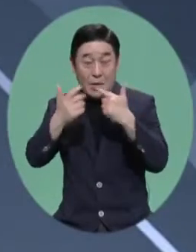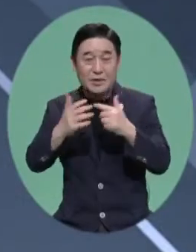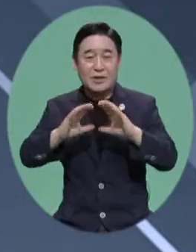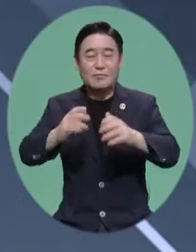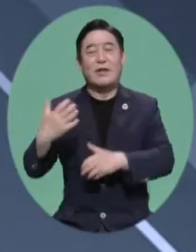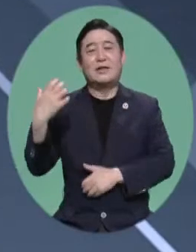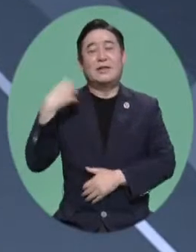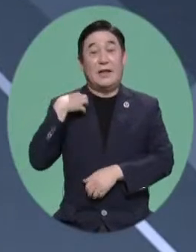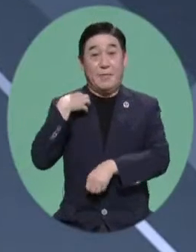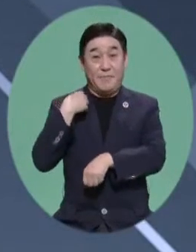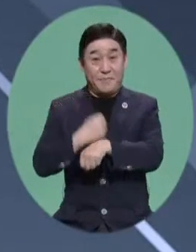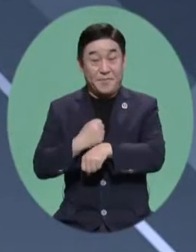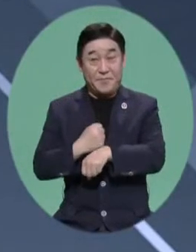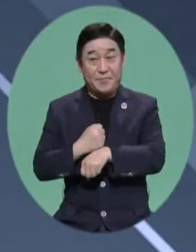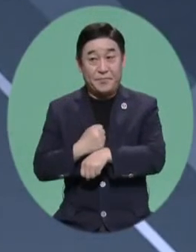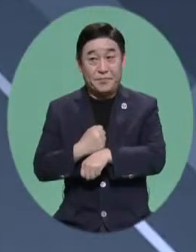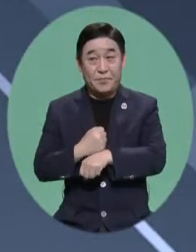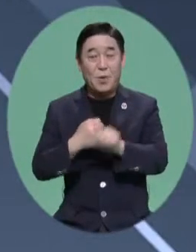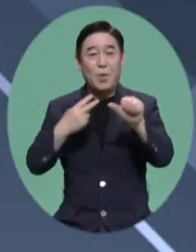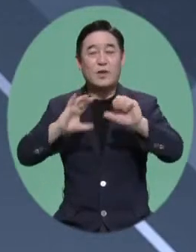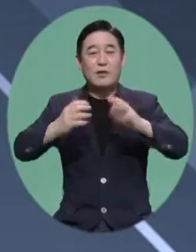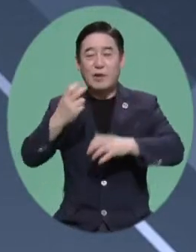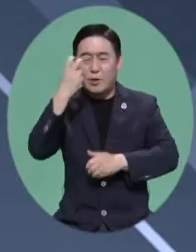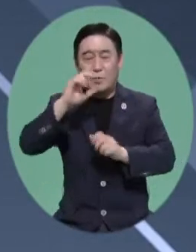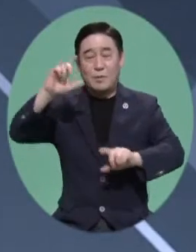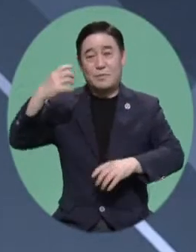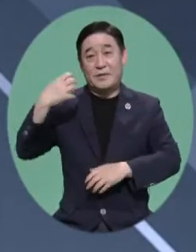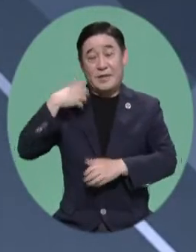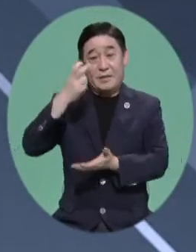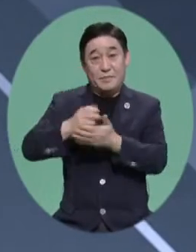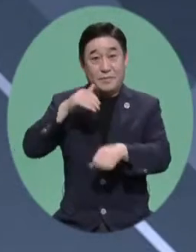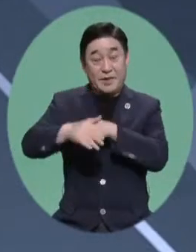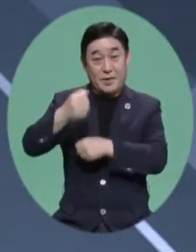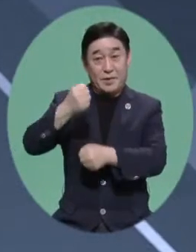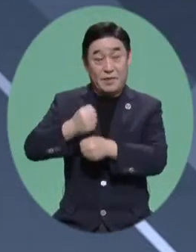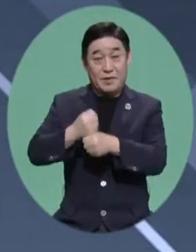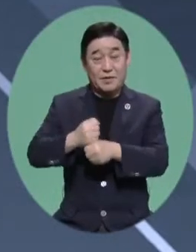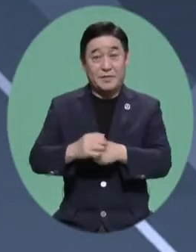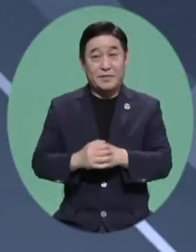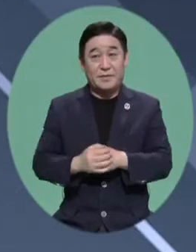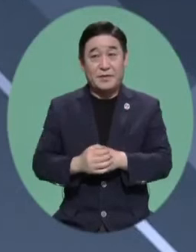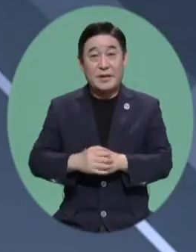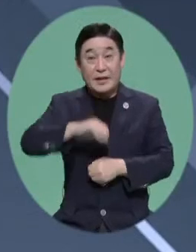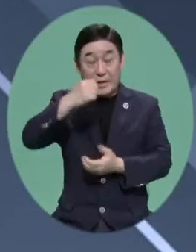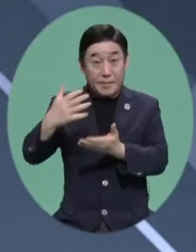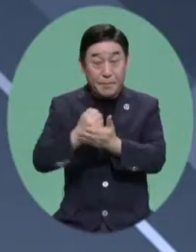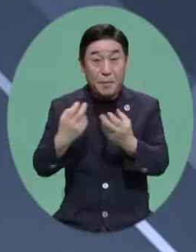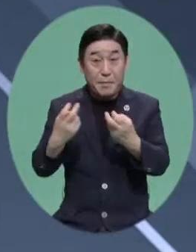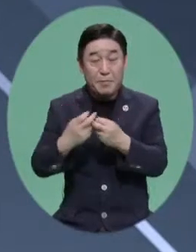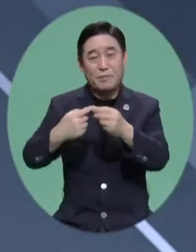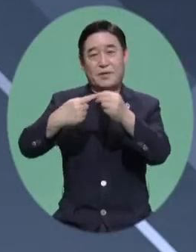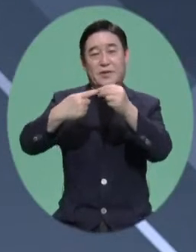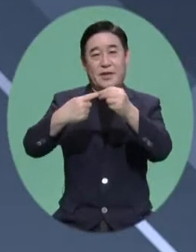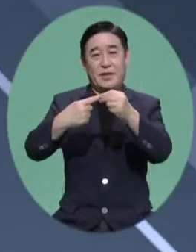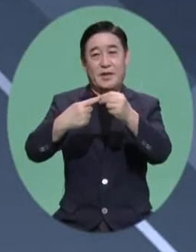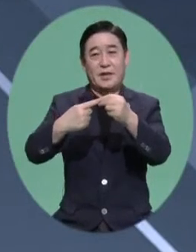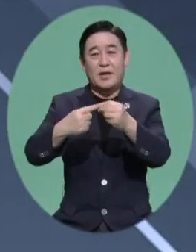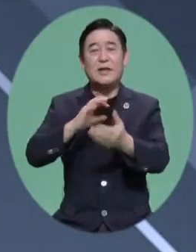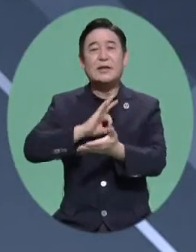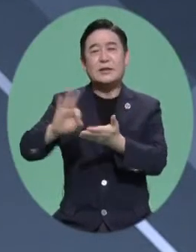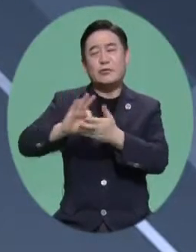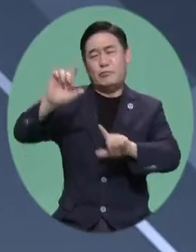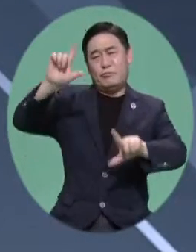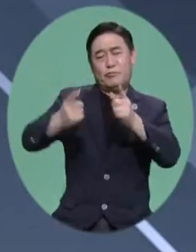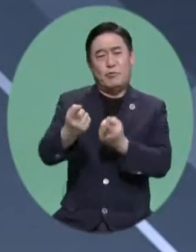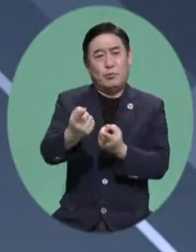고가가 책임지겠습니다 오옷 애국가 돌 검체 인재를 하겠습니다 재원 마련 방법은 첫째는 지출 구조